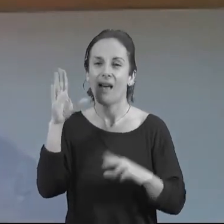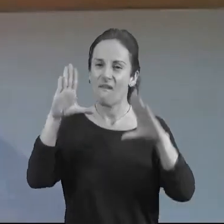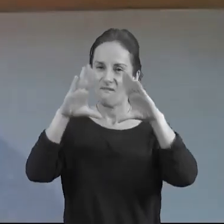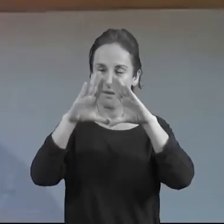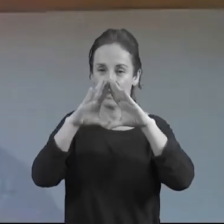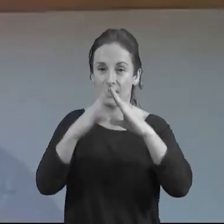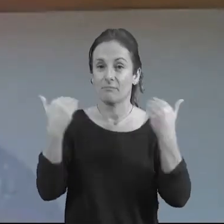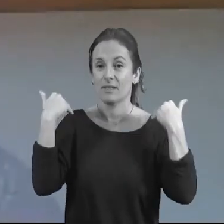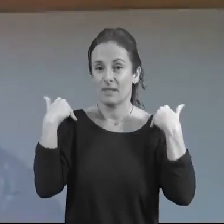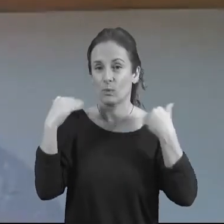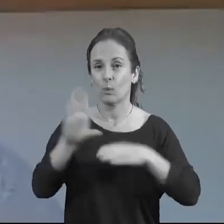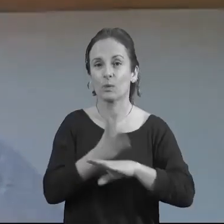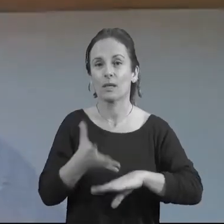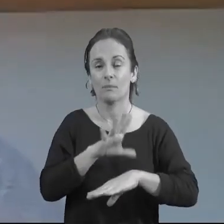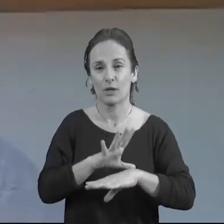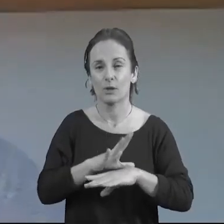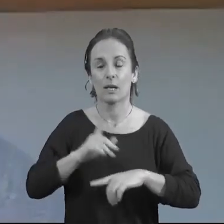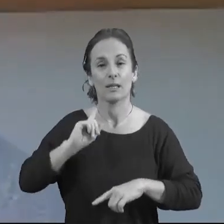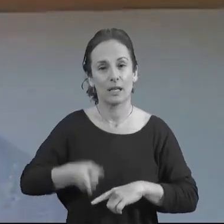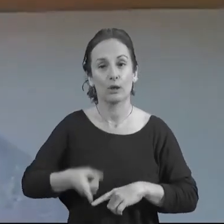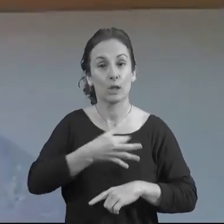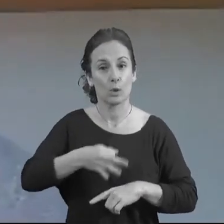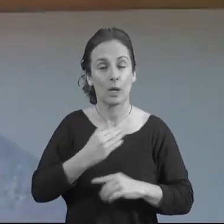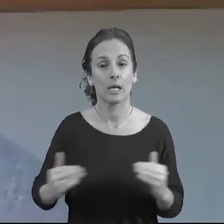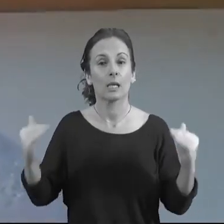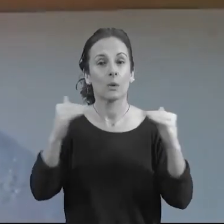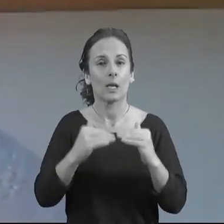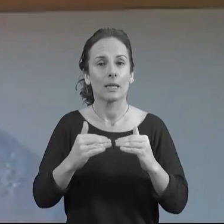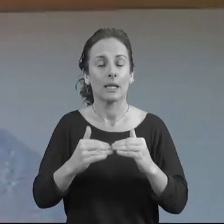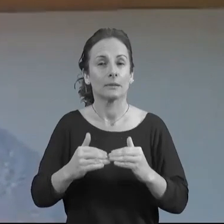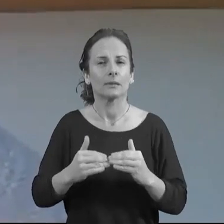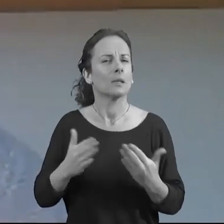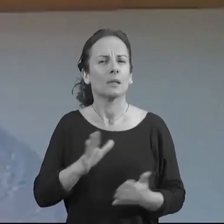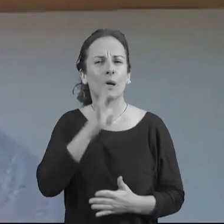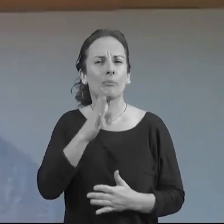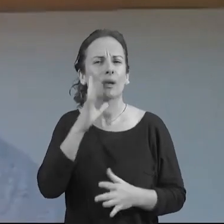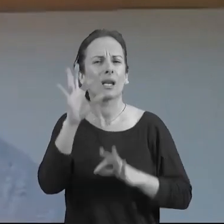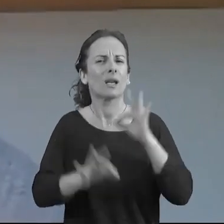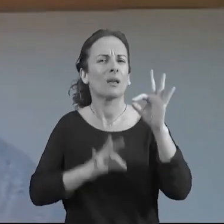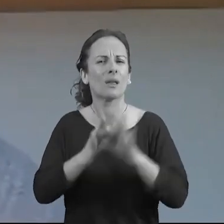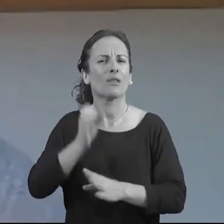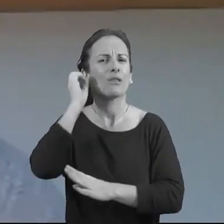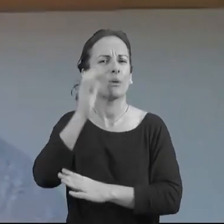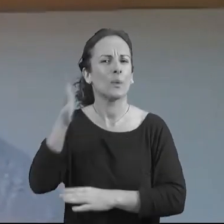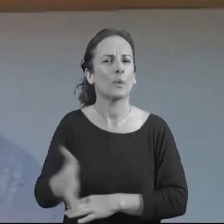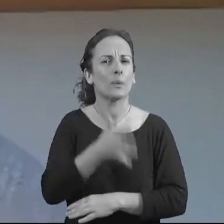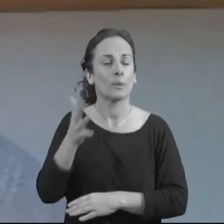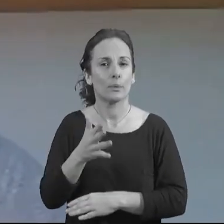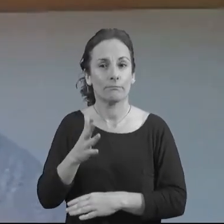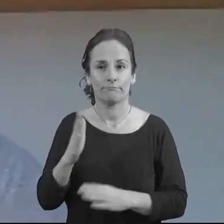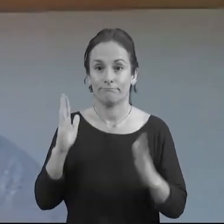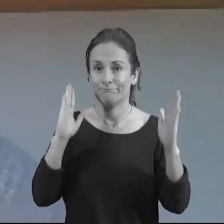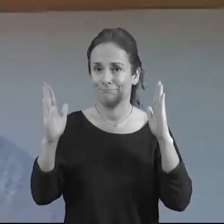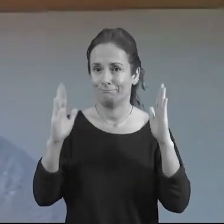Mallorca, des de la direcció insular d'Igualtat, perquè creiem que en els moments que estem passant és molt important no deixar